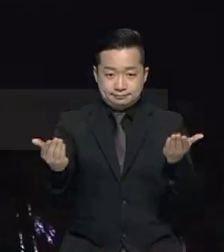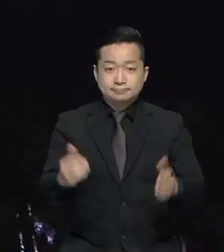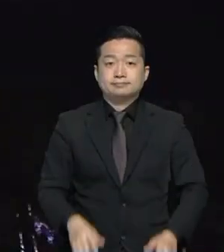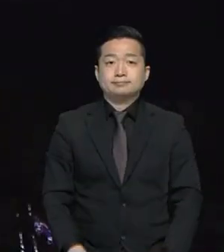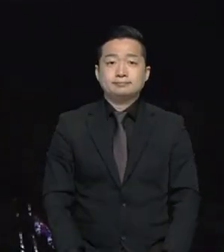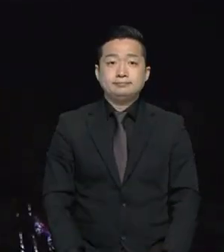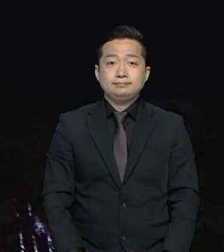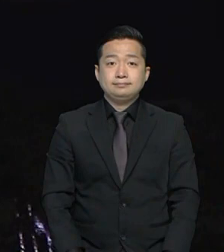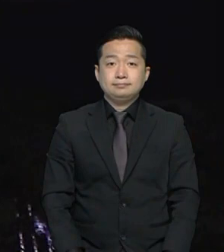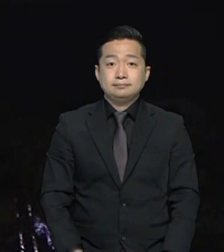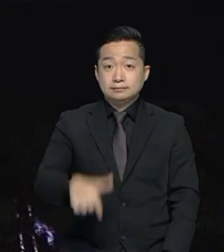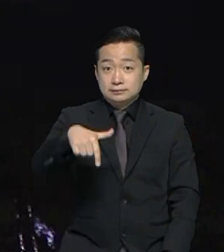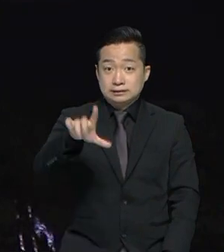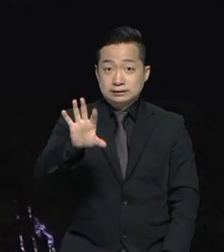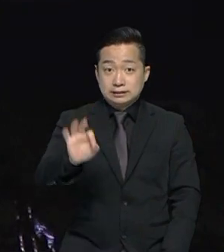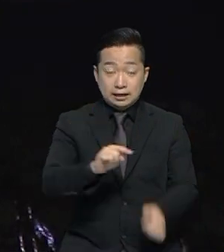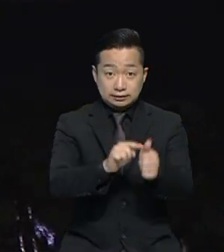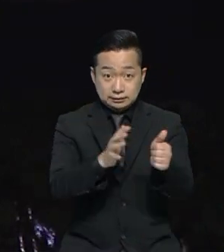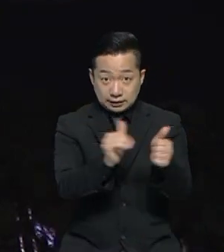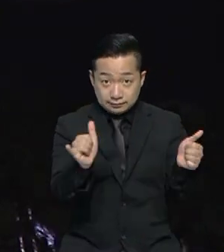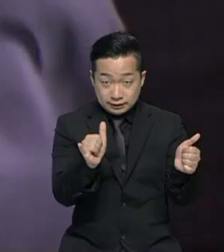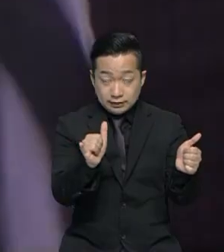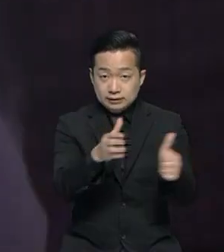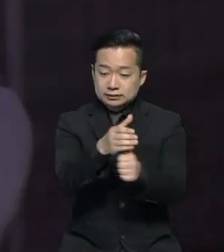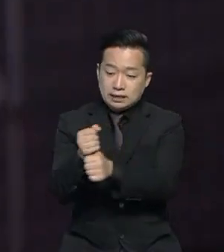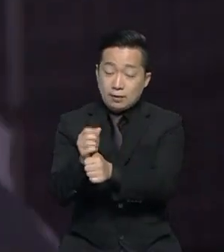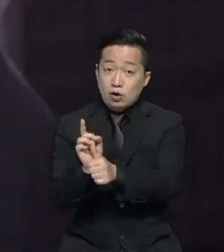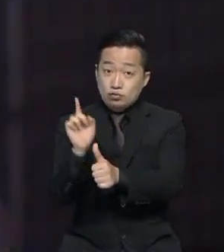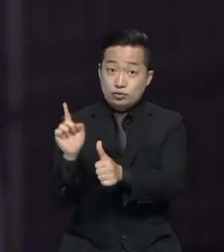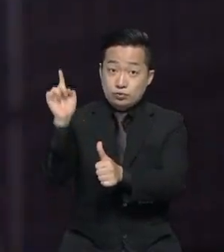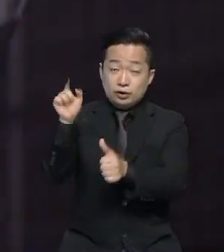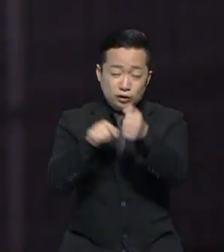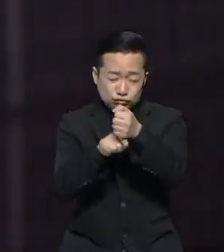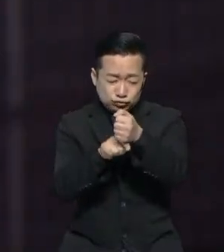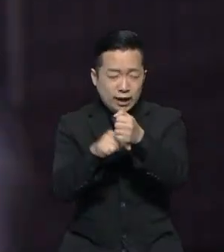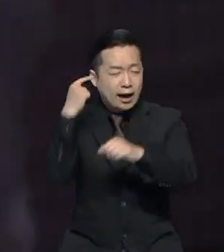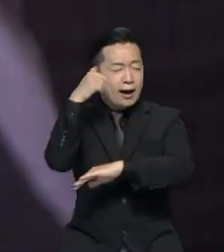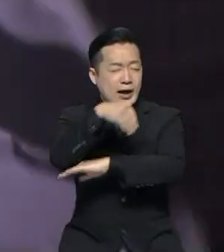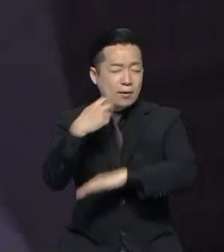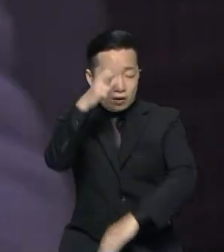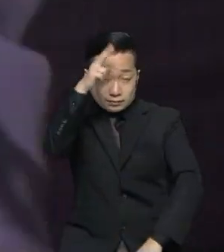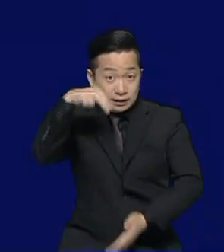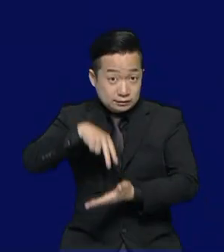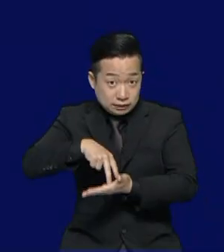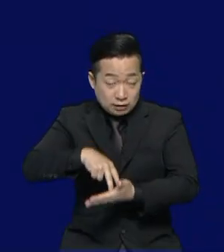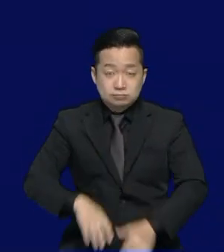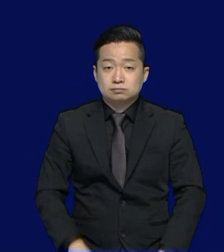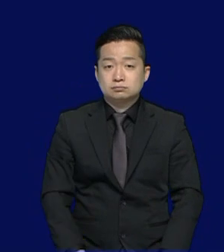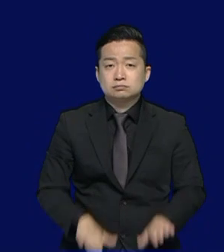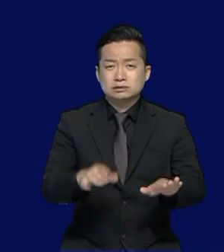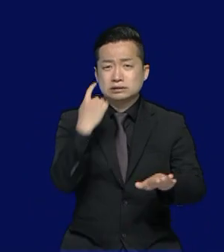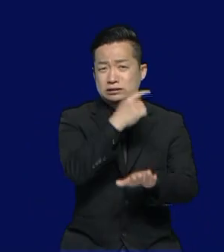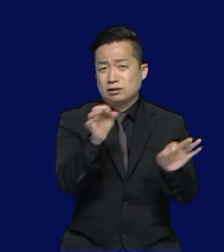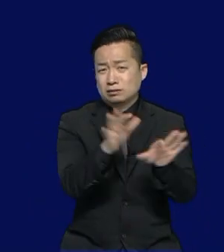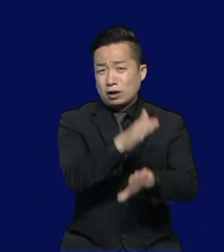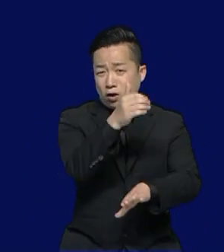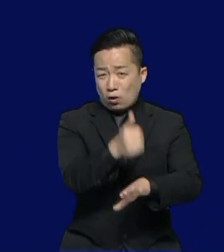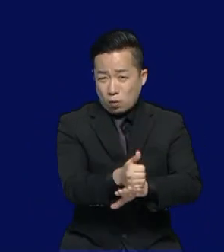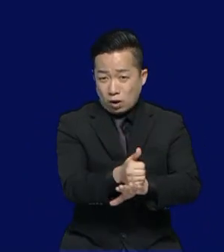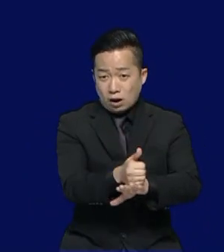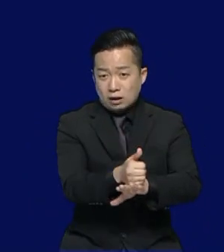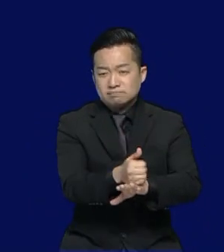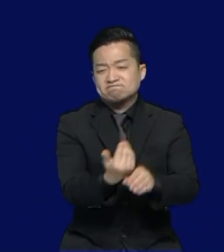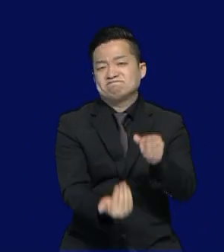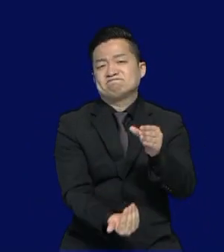감사드립니다. 강 씨의 신병을 확보한 뒤 윗선으로 수사를 확대하려던 검찰은 실질적인 증거 인멸 결과까지